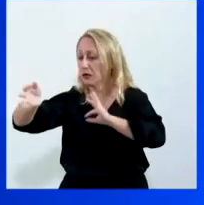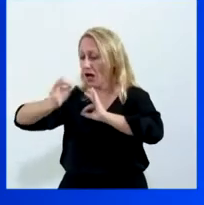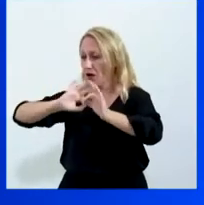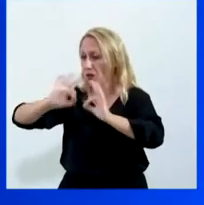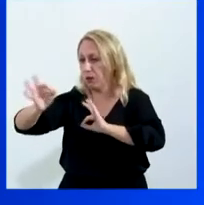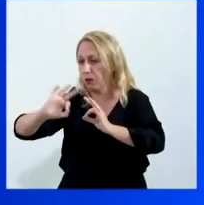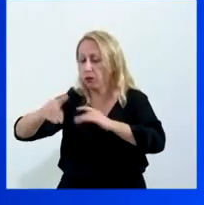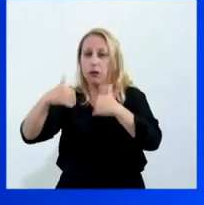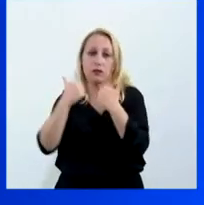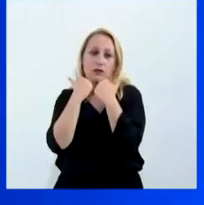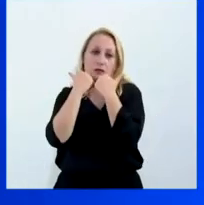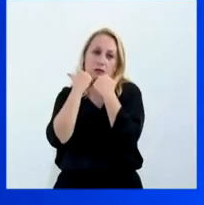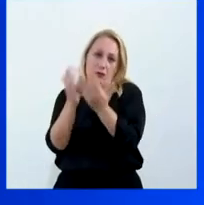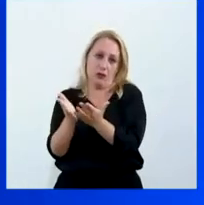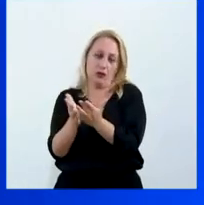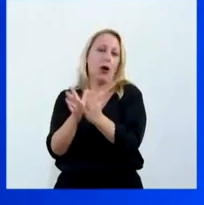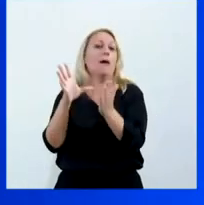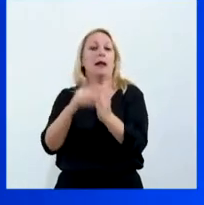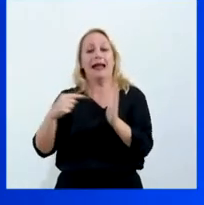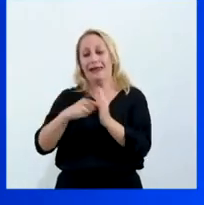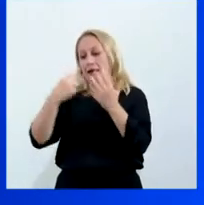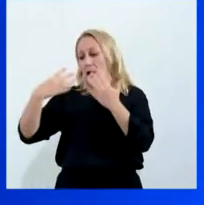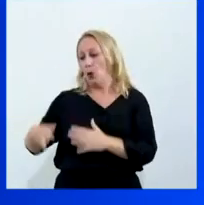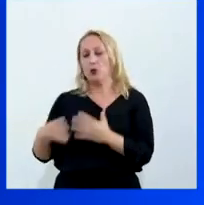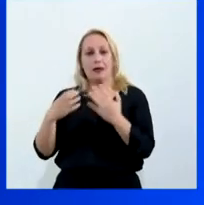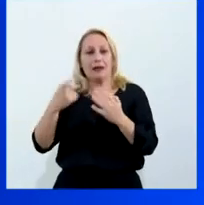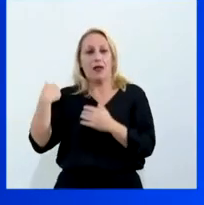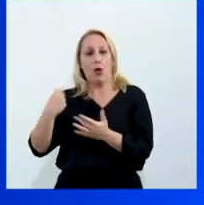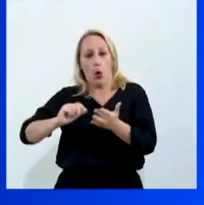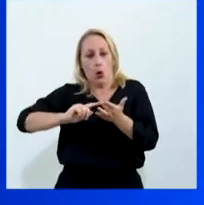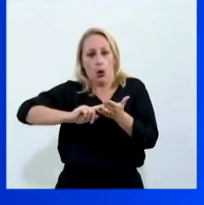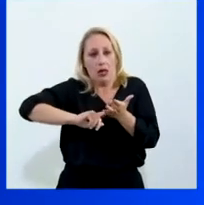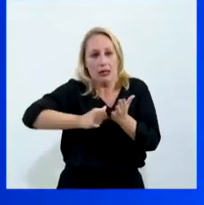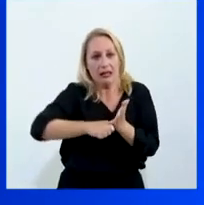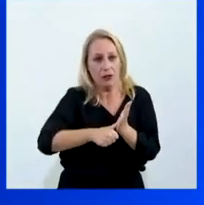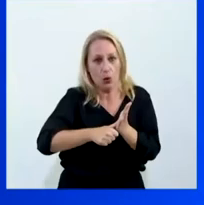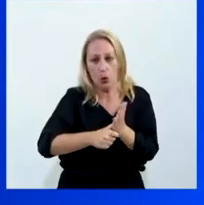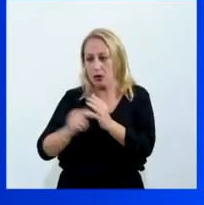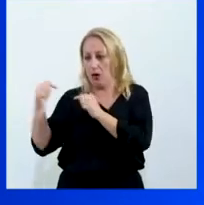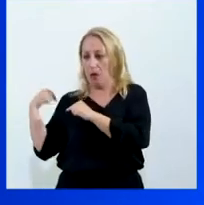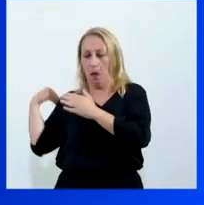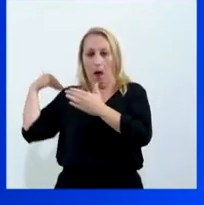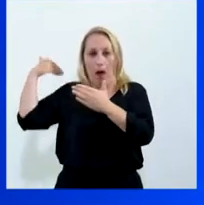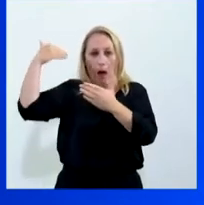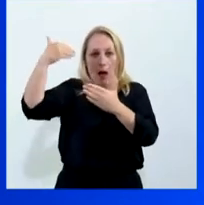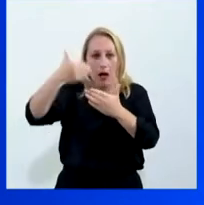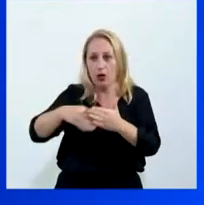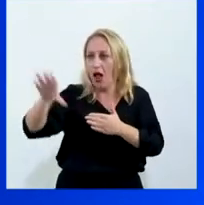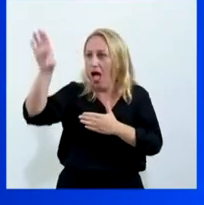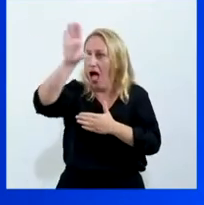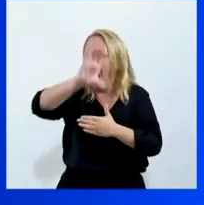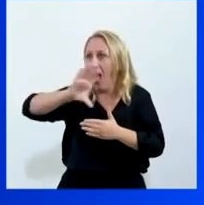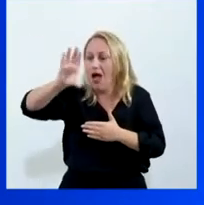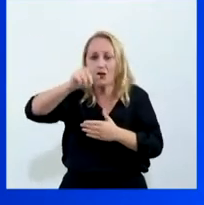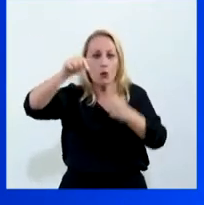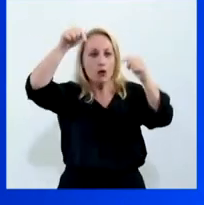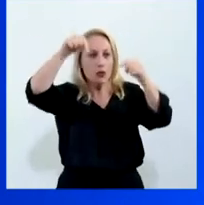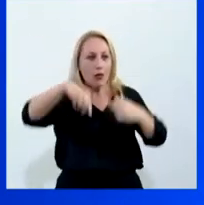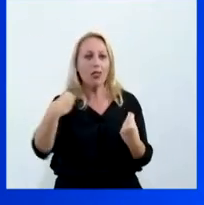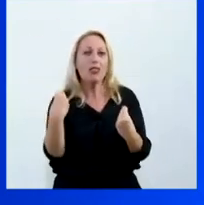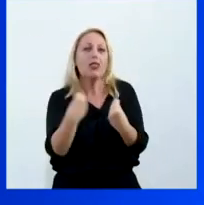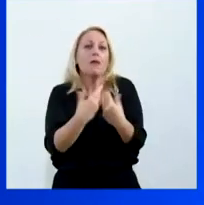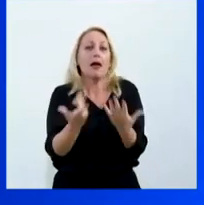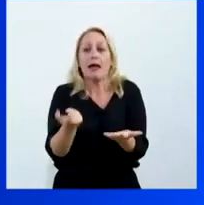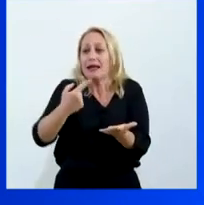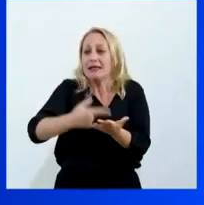από το 1962 δεν μπορεί να επιβιώσει στο σύγχρονο ευρωπαϊκό πλαίσιο, ούτε να είναι ένα αξιόπιστο